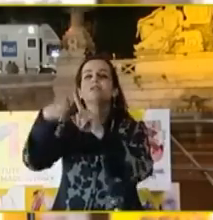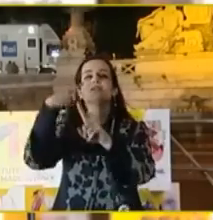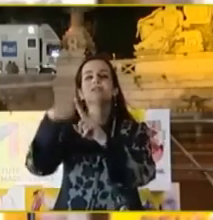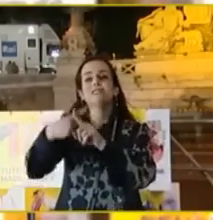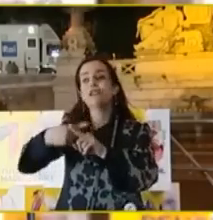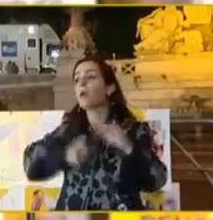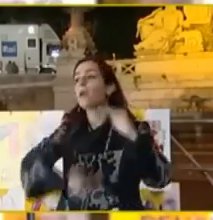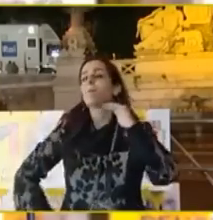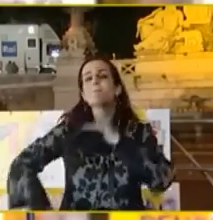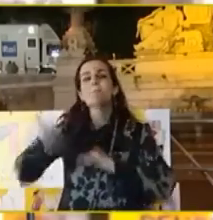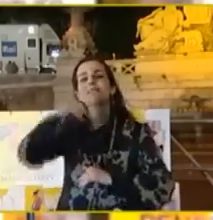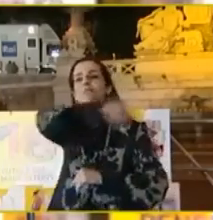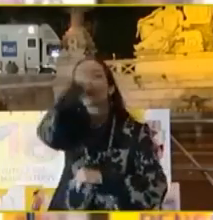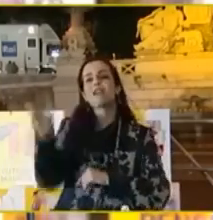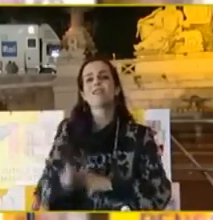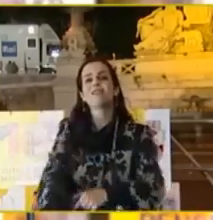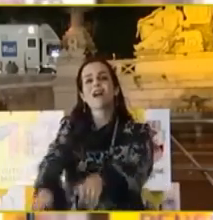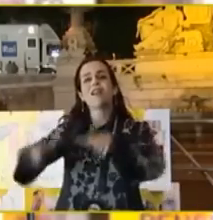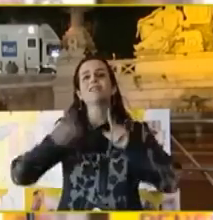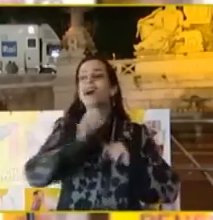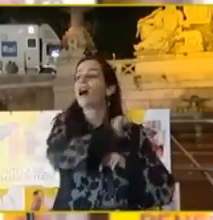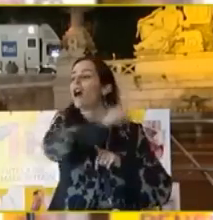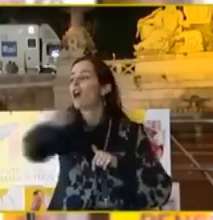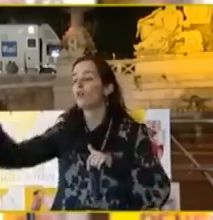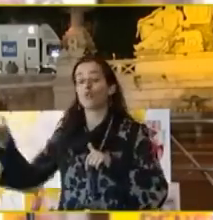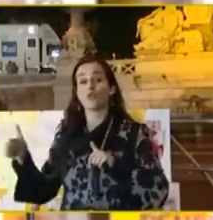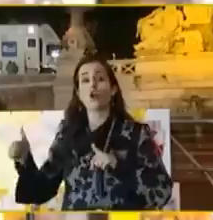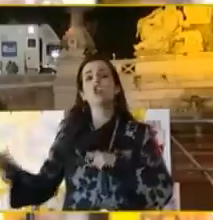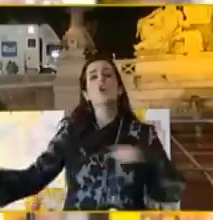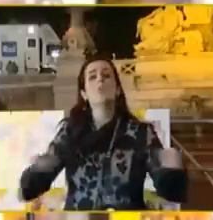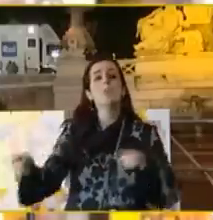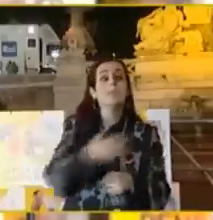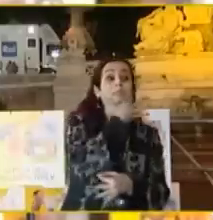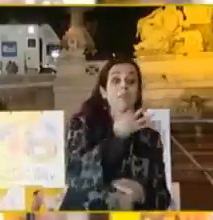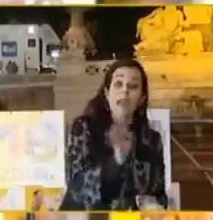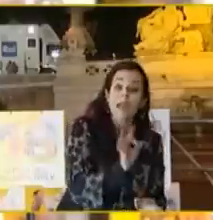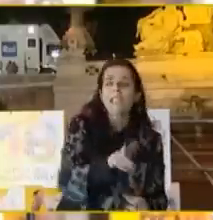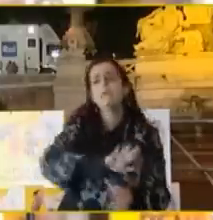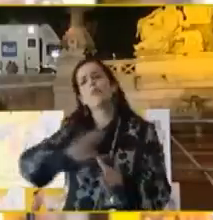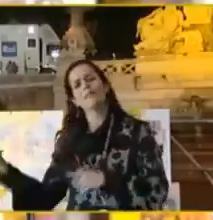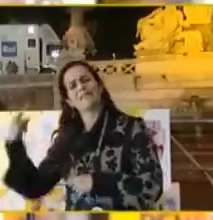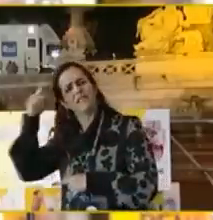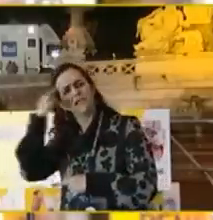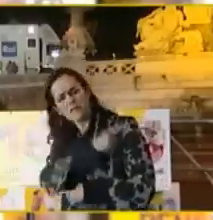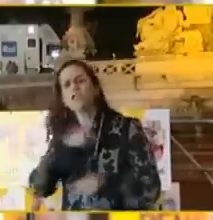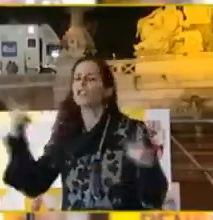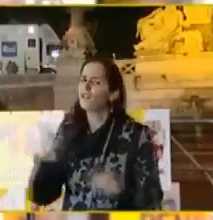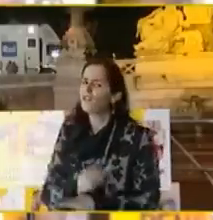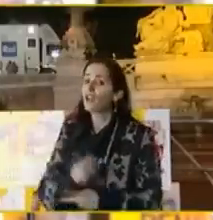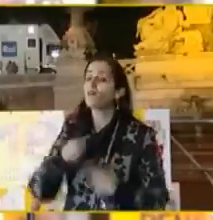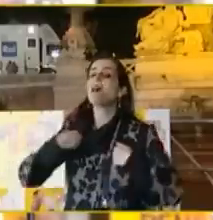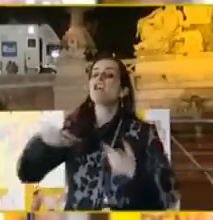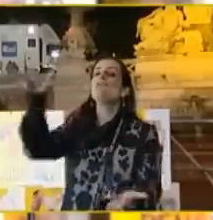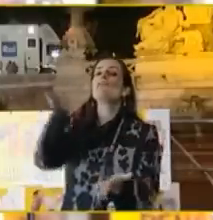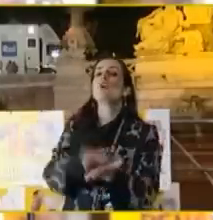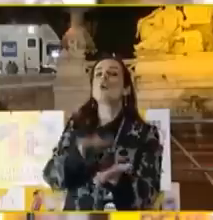quello che questo paese offre a ognuno. Ci saranno dei momenti belli e dei momenti difficili, ma vi prometto che nessuno